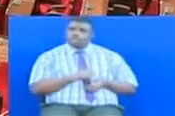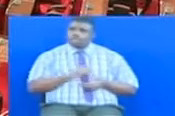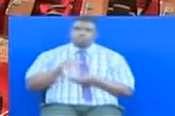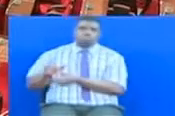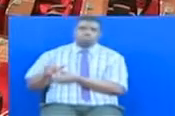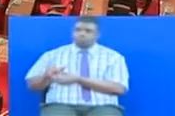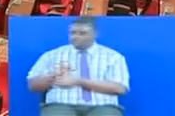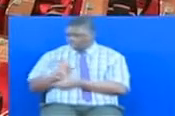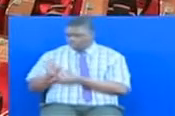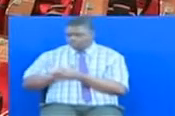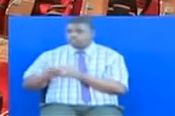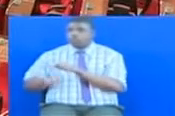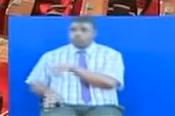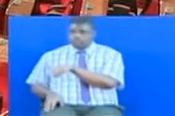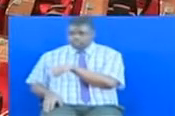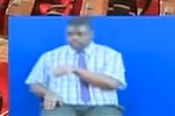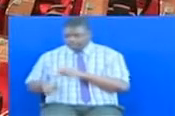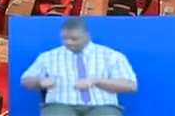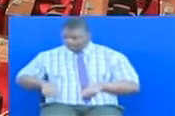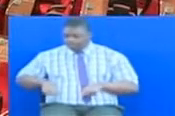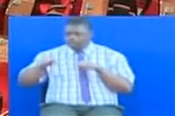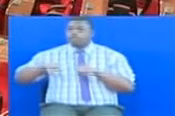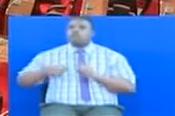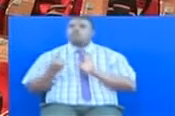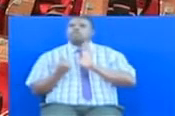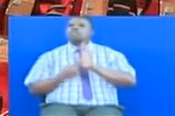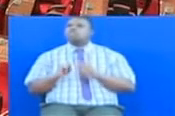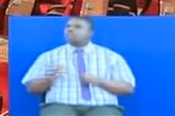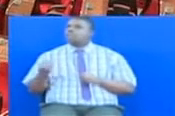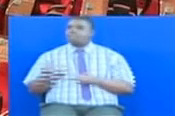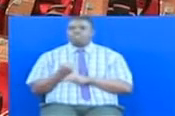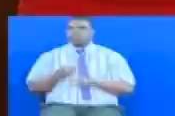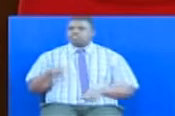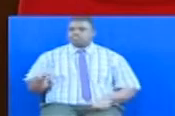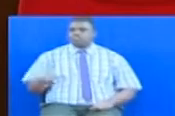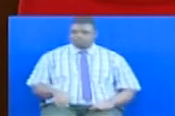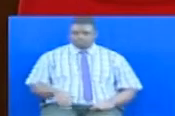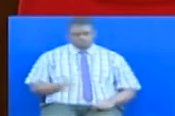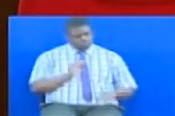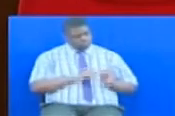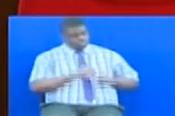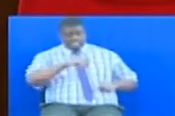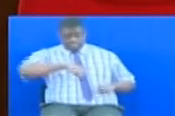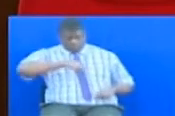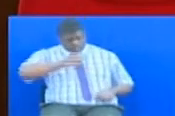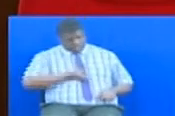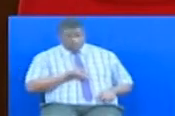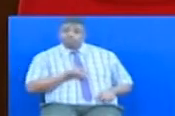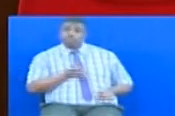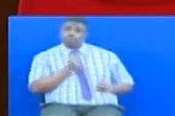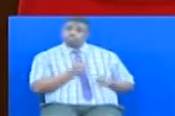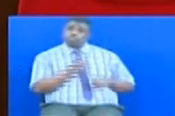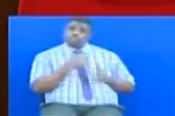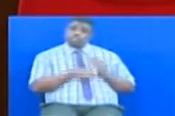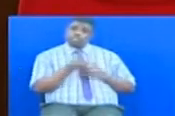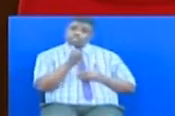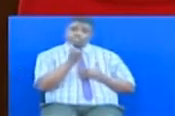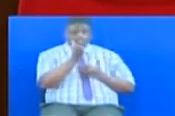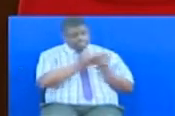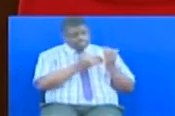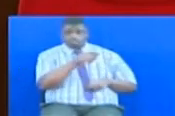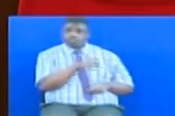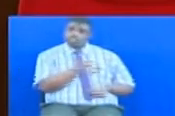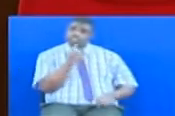zetu. Sasa ukiangalia hapa mamlaka 60 hazikufanya hivyo. Kwa hiyo inawezekana tumechangia hapa na sisi wenyewe tuko kwenye maeneo hayo. Nilitaka niyaseme